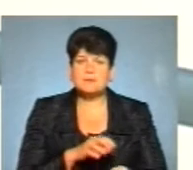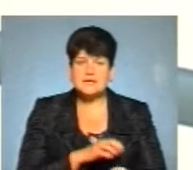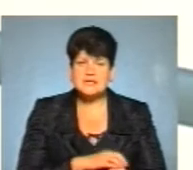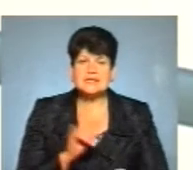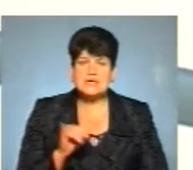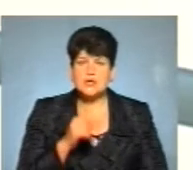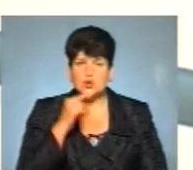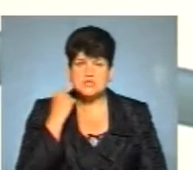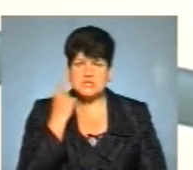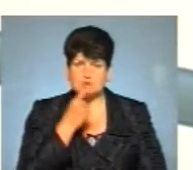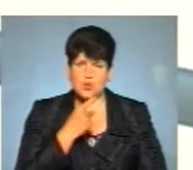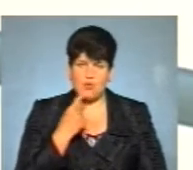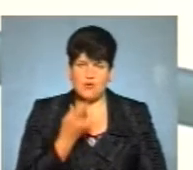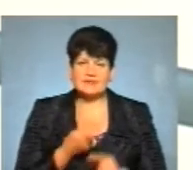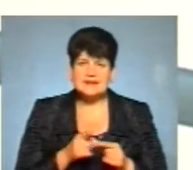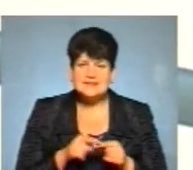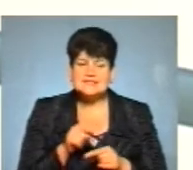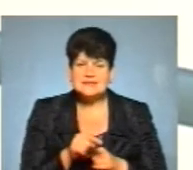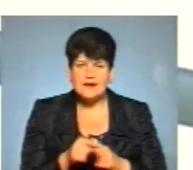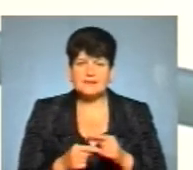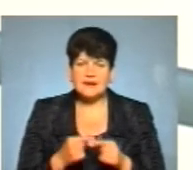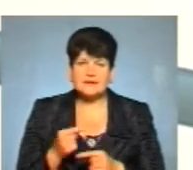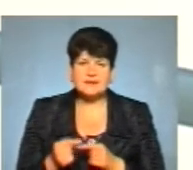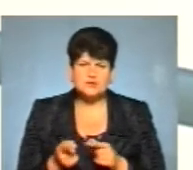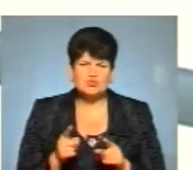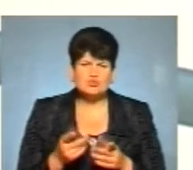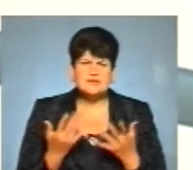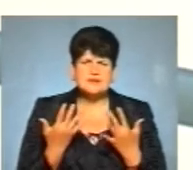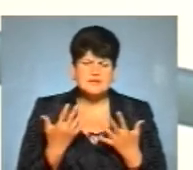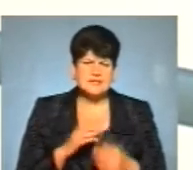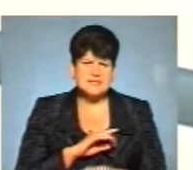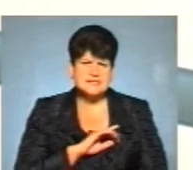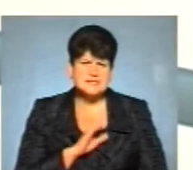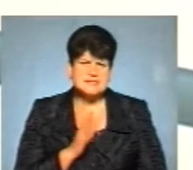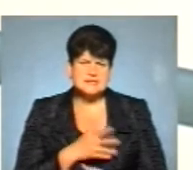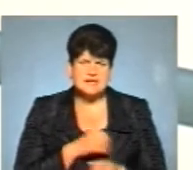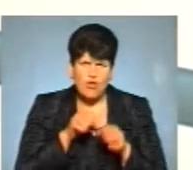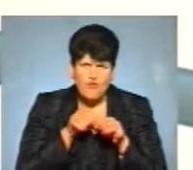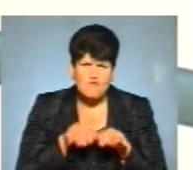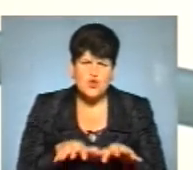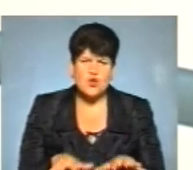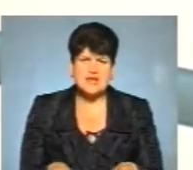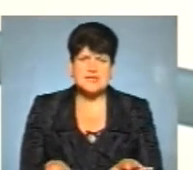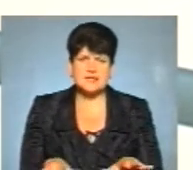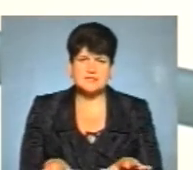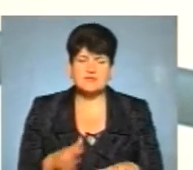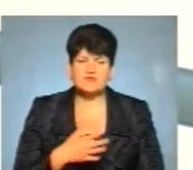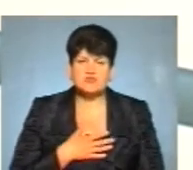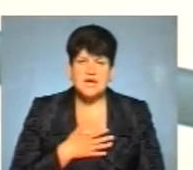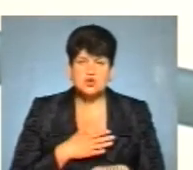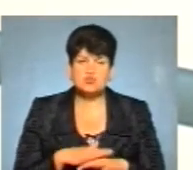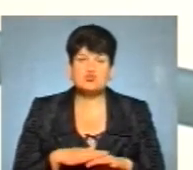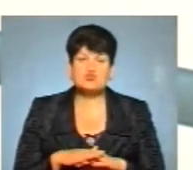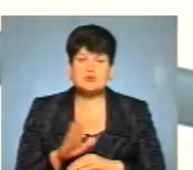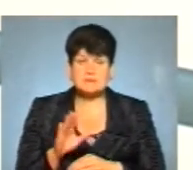російськомовним. І оця, власне, традиція, вона чомусь настільки сильно вкорінилася в нашому